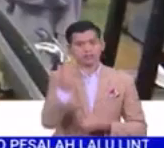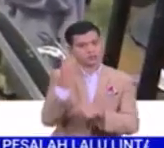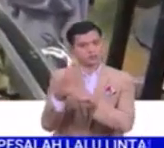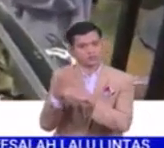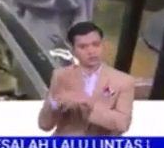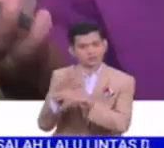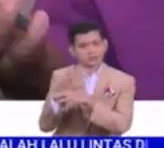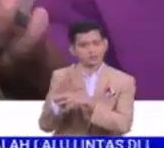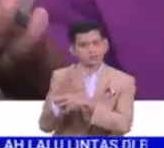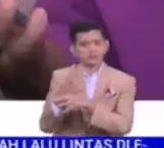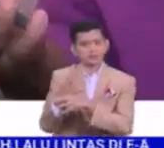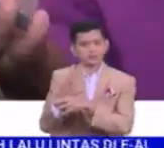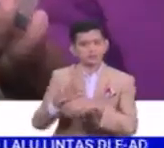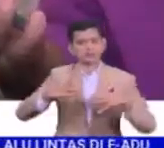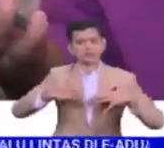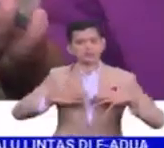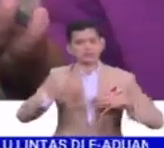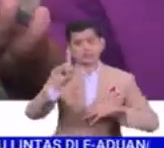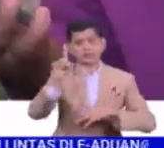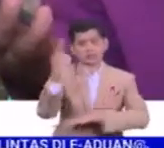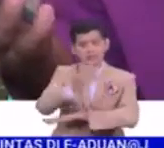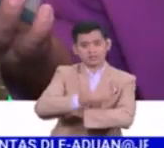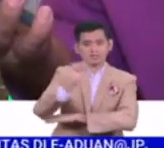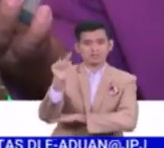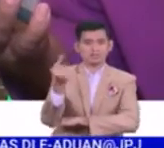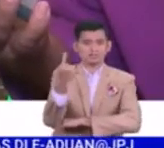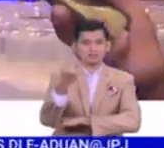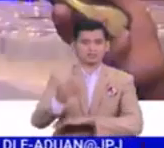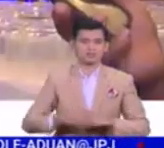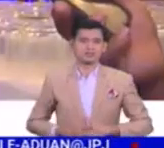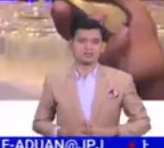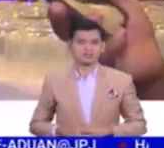dia. Cuti pun satu hari.